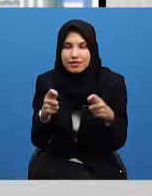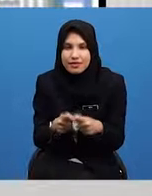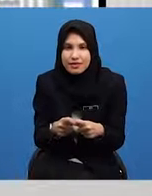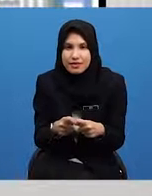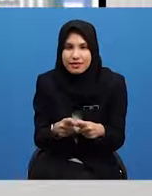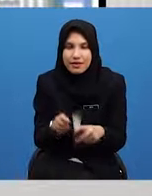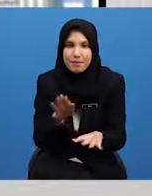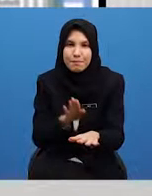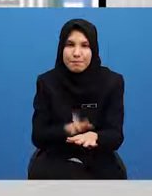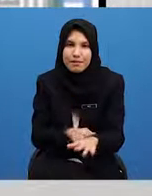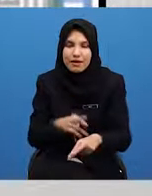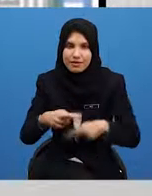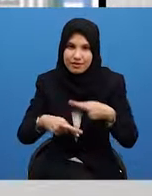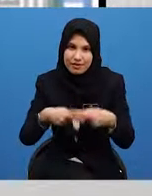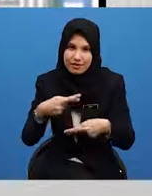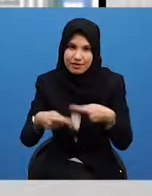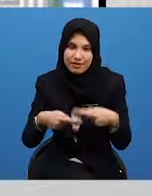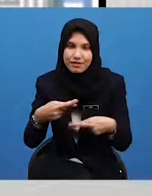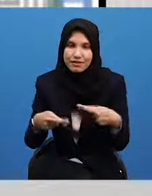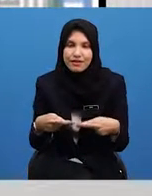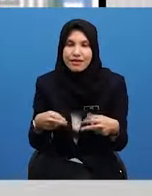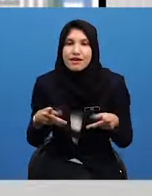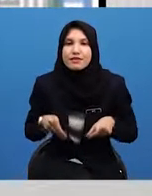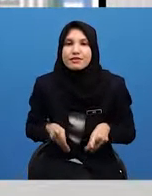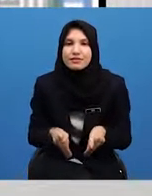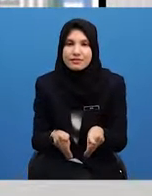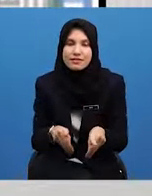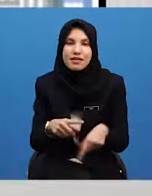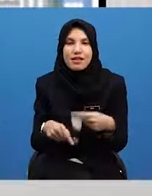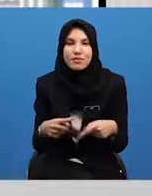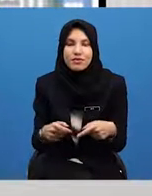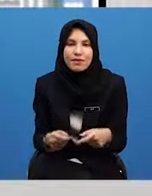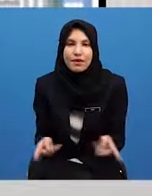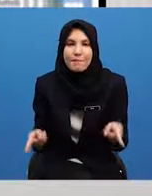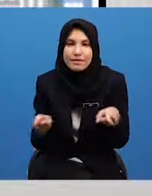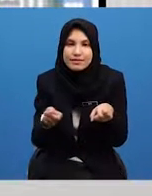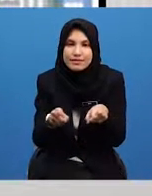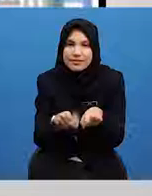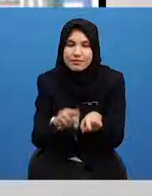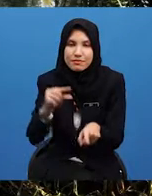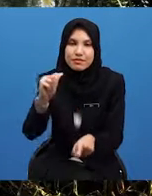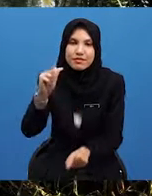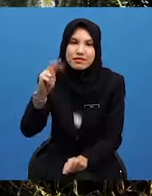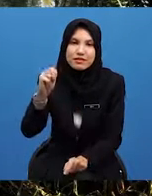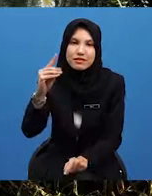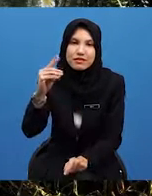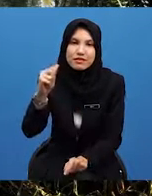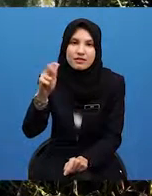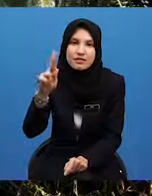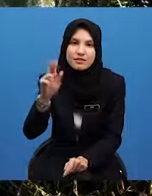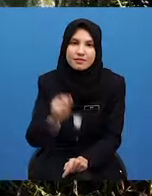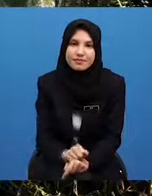melilit pada roda yang sedang diputarkan bersama gandar.